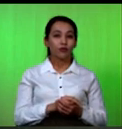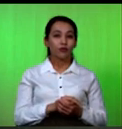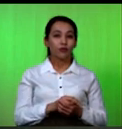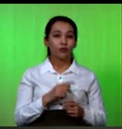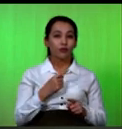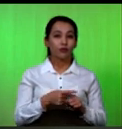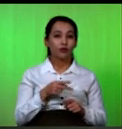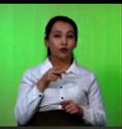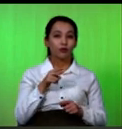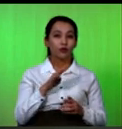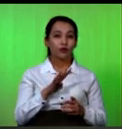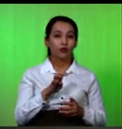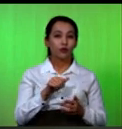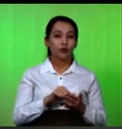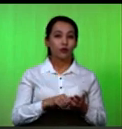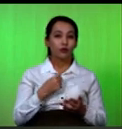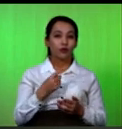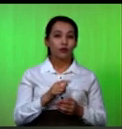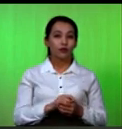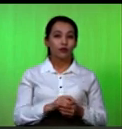2461 ni qo'shsak, natija